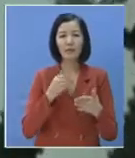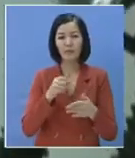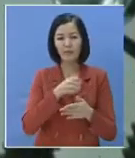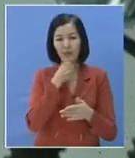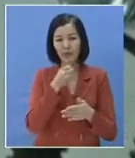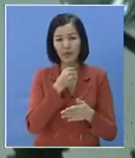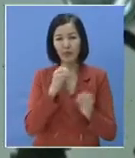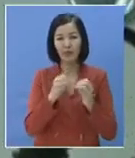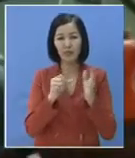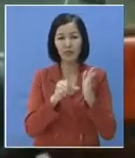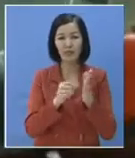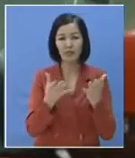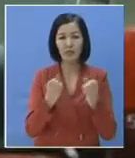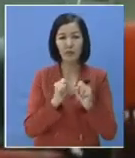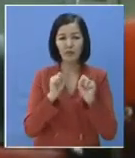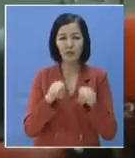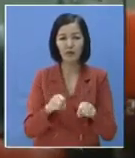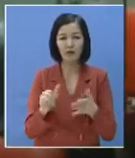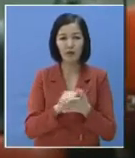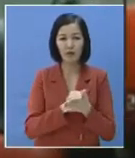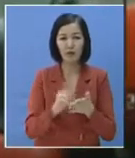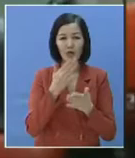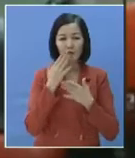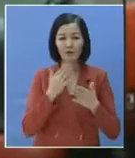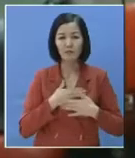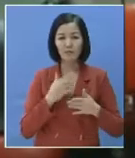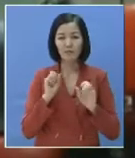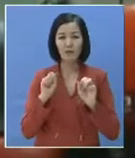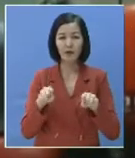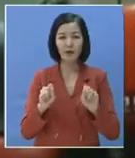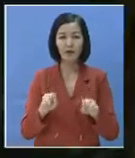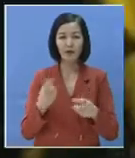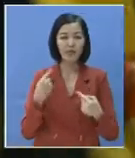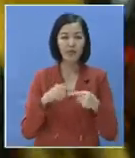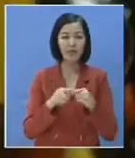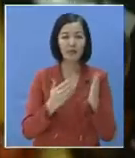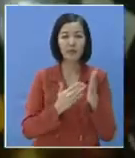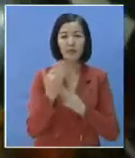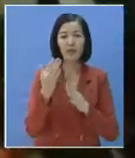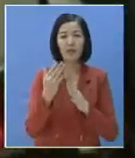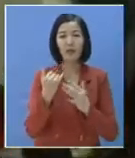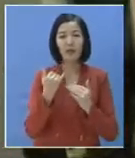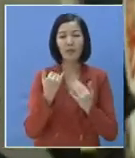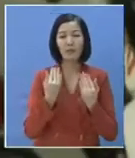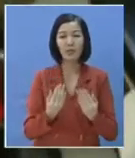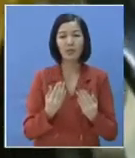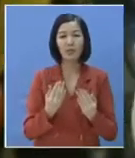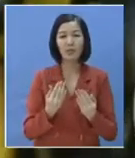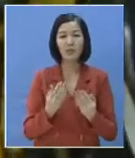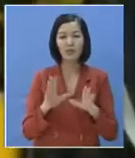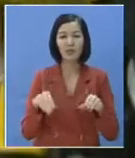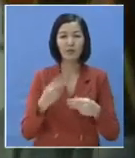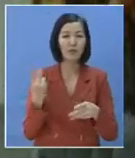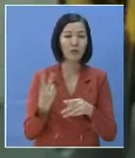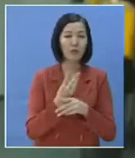подростком. В 16 получил права. Детская любовь к двухколесной технике переросла в необычное увлечение – давать транспорту